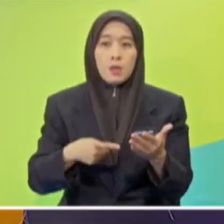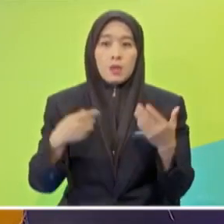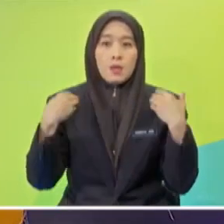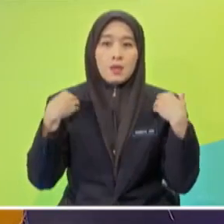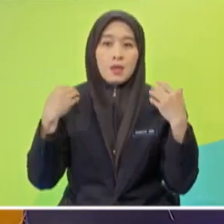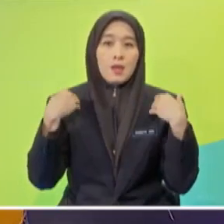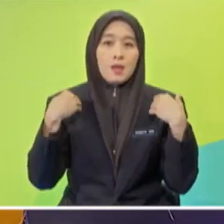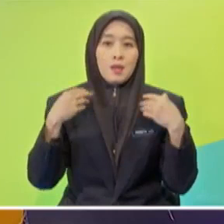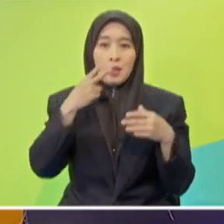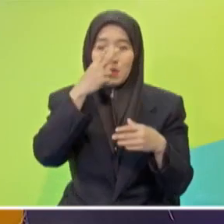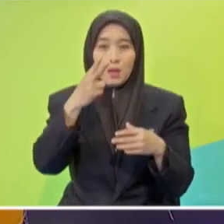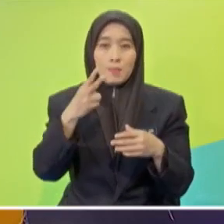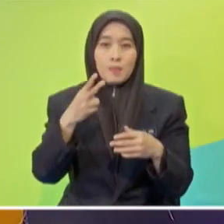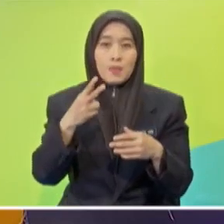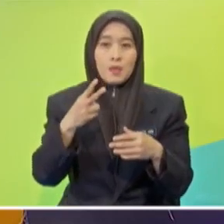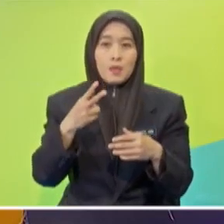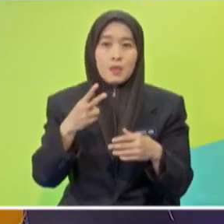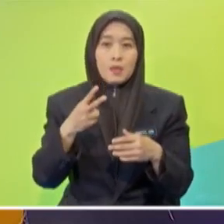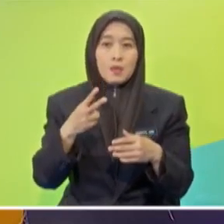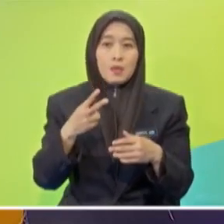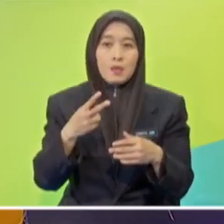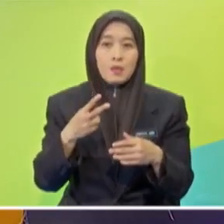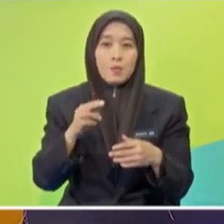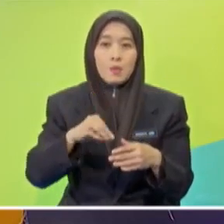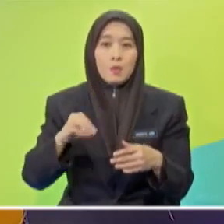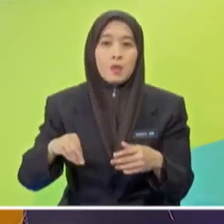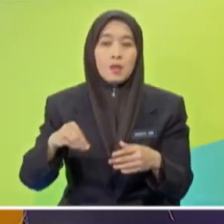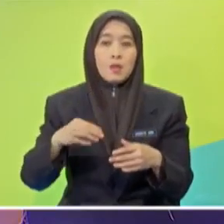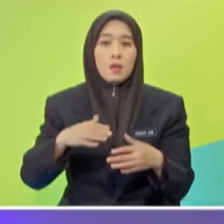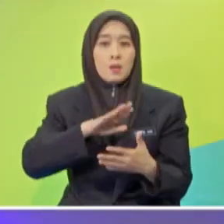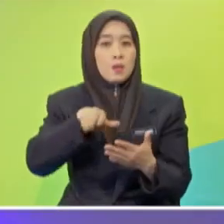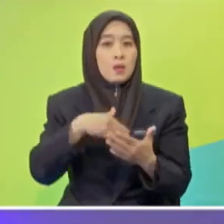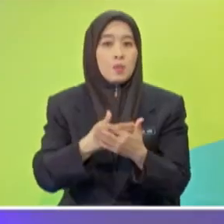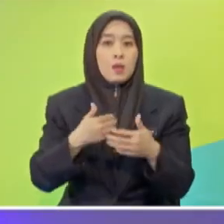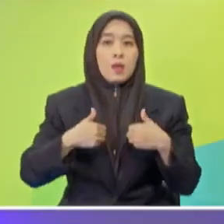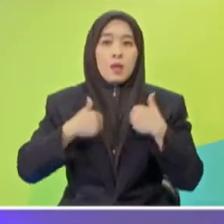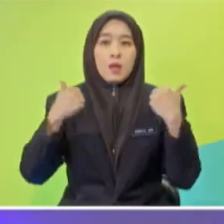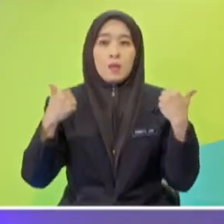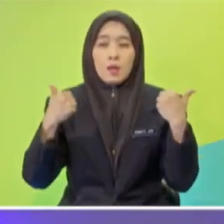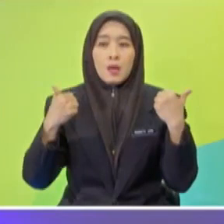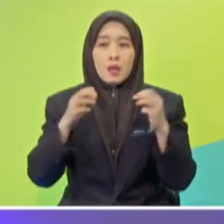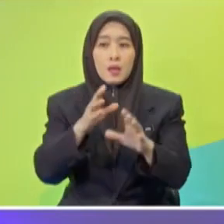ganjaran mereka sangat hebat hari ini ya